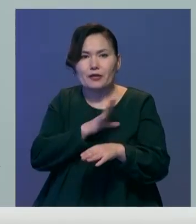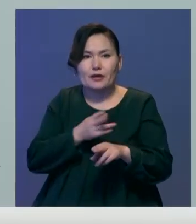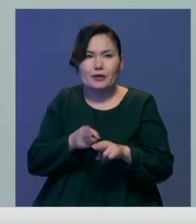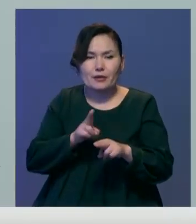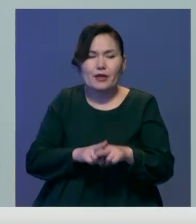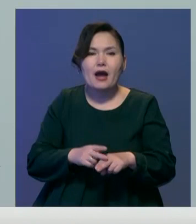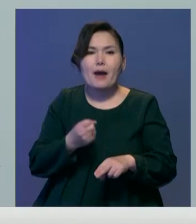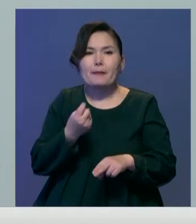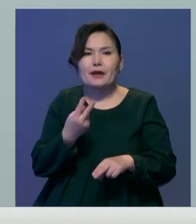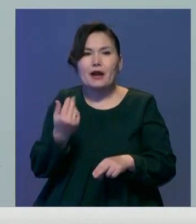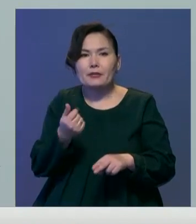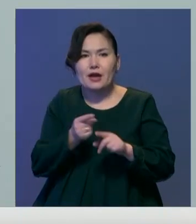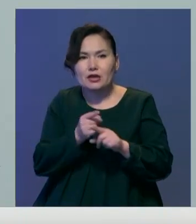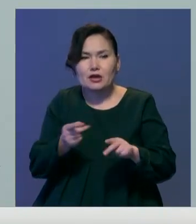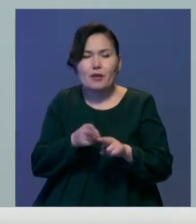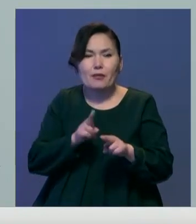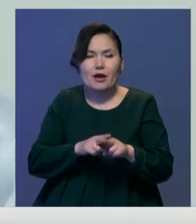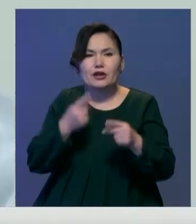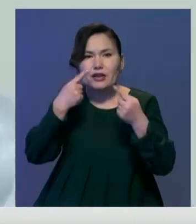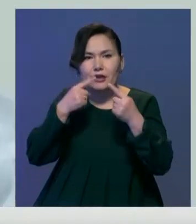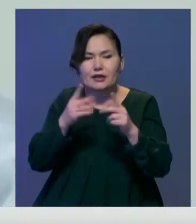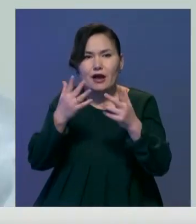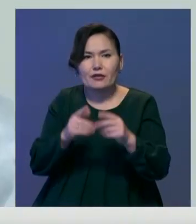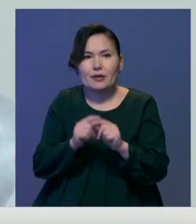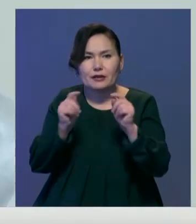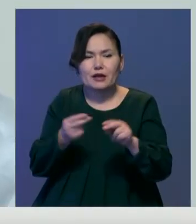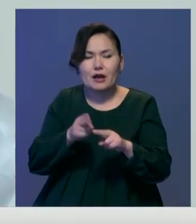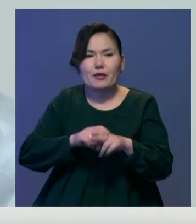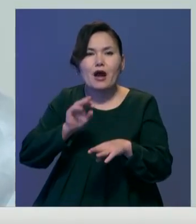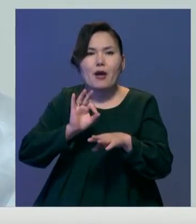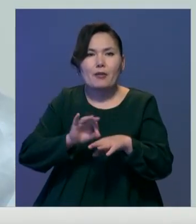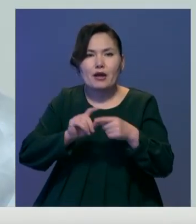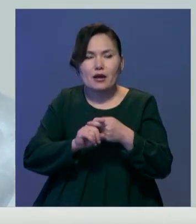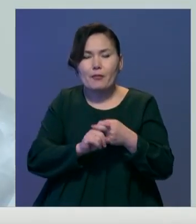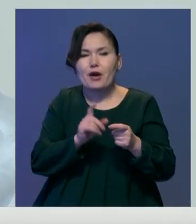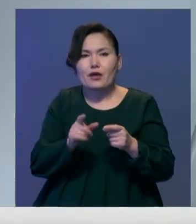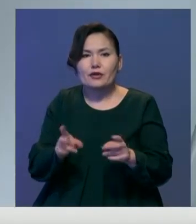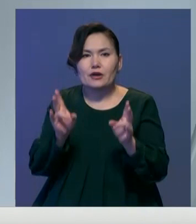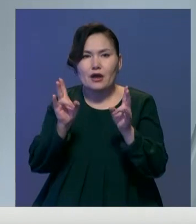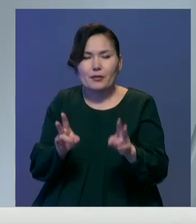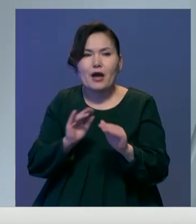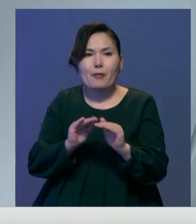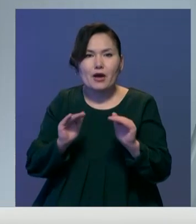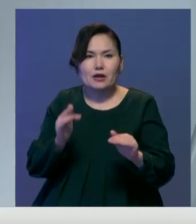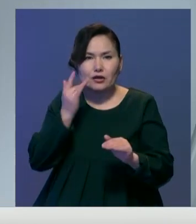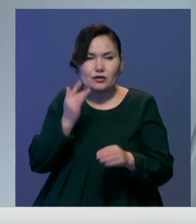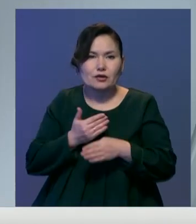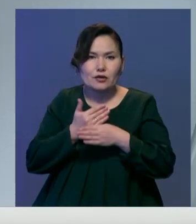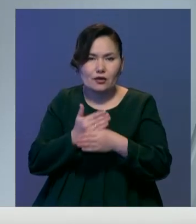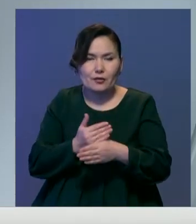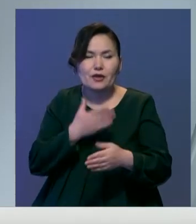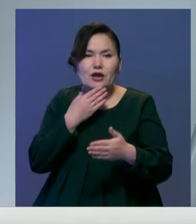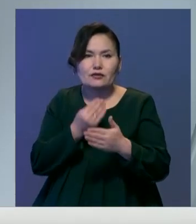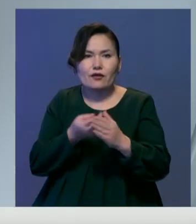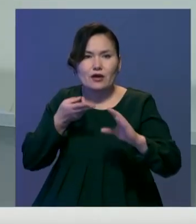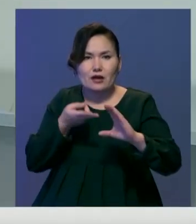жатыр. Бірер апта ішінде толық іске қосылады. Енді дәрігерлер созылмалы ауруға шалдыққан және жарақат алған жеткіншектерді ешқайда сабылмай